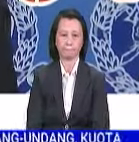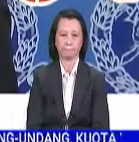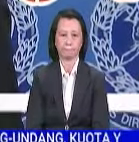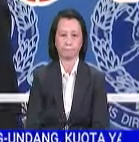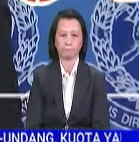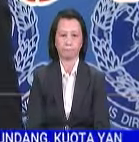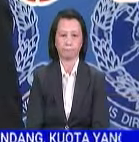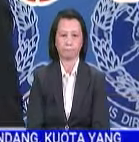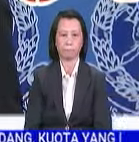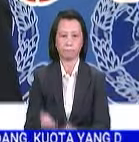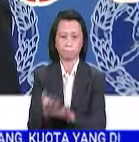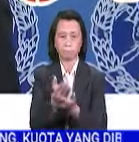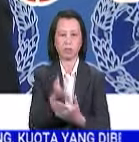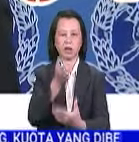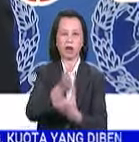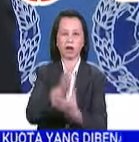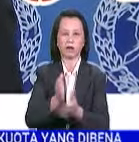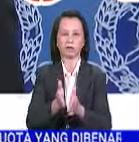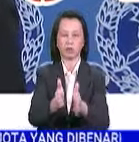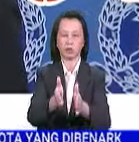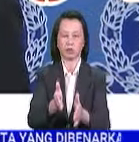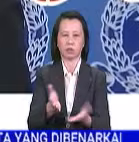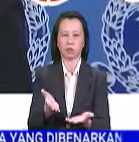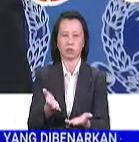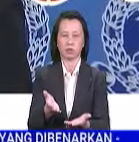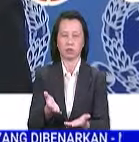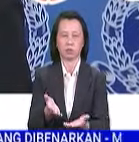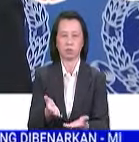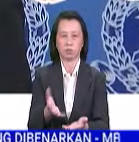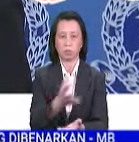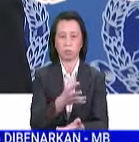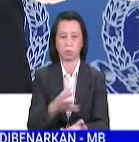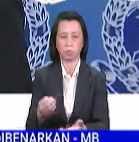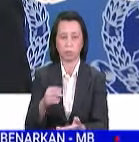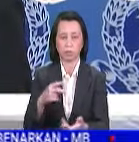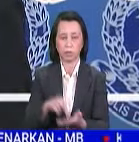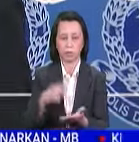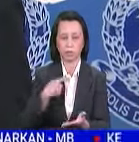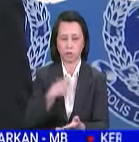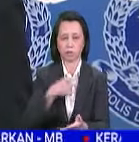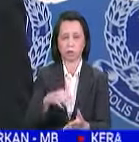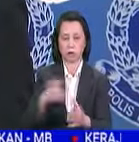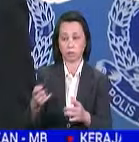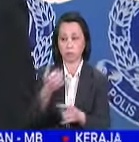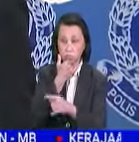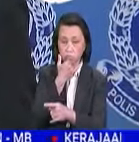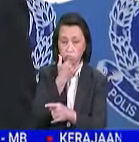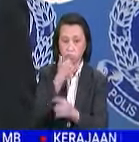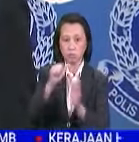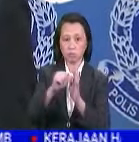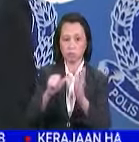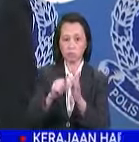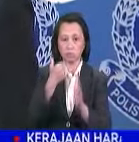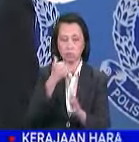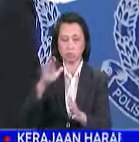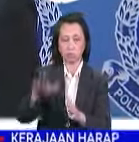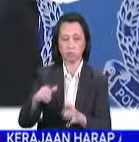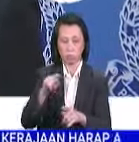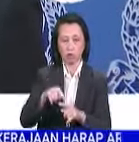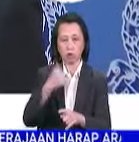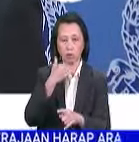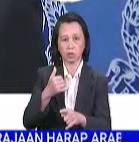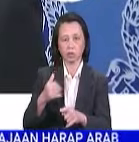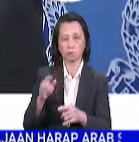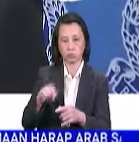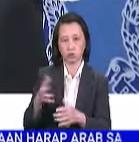Pengangkutan jalan mengganggu dan juga minor offense. Mana ofen pun kita boleh ambil atas kesalahan kecil.